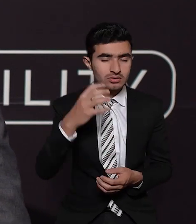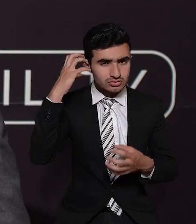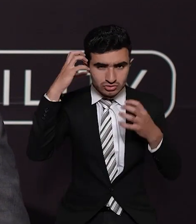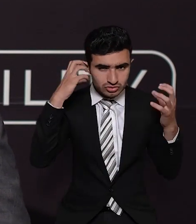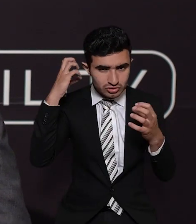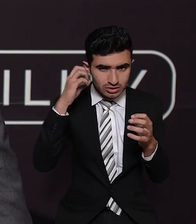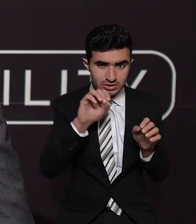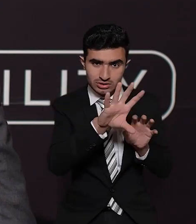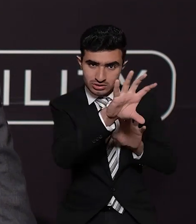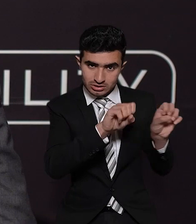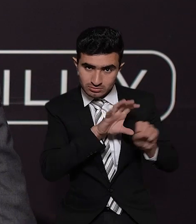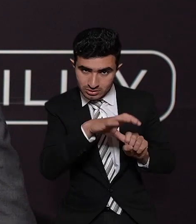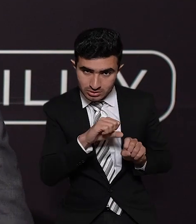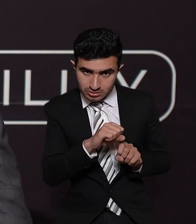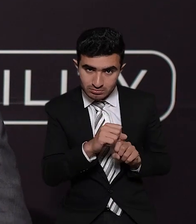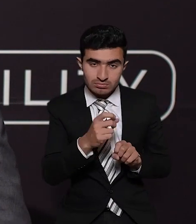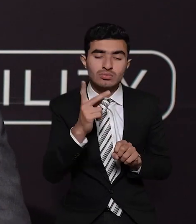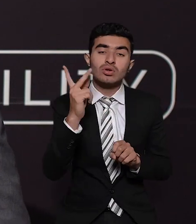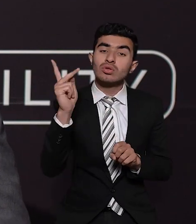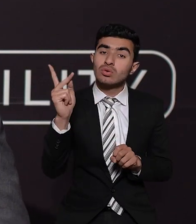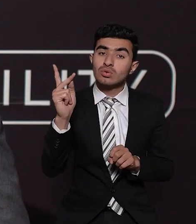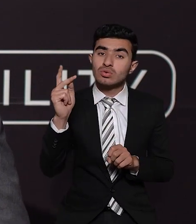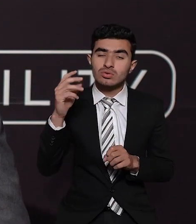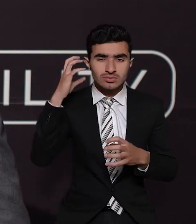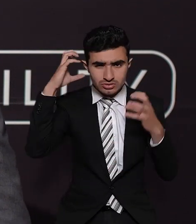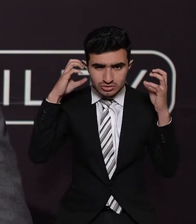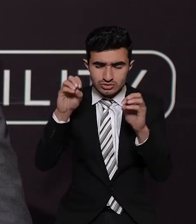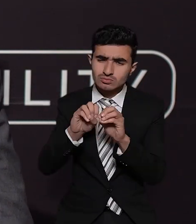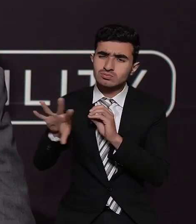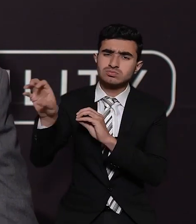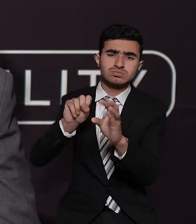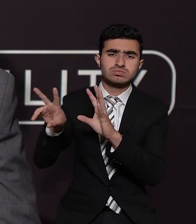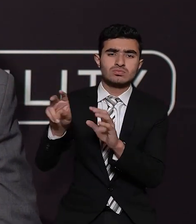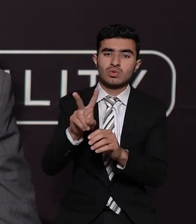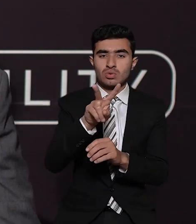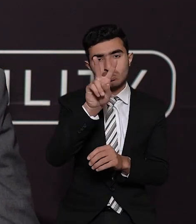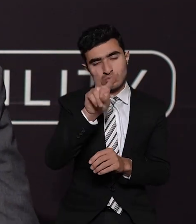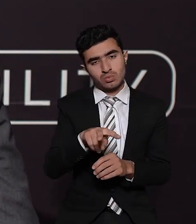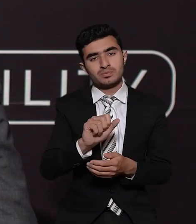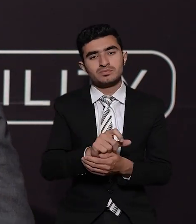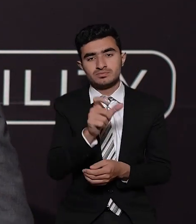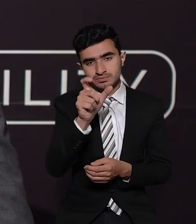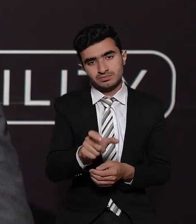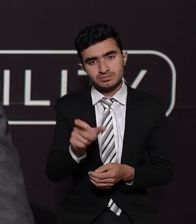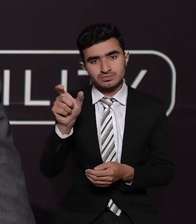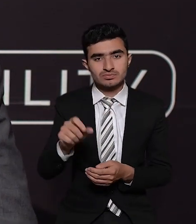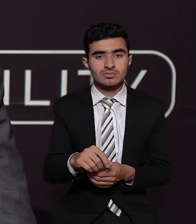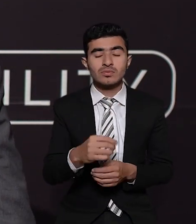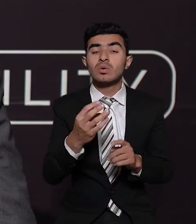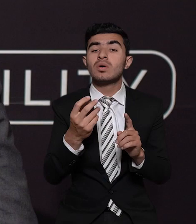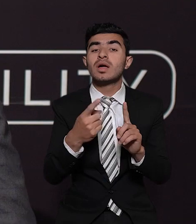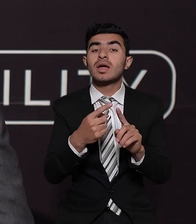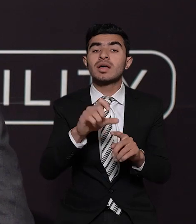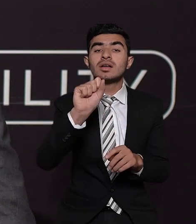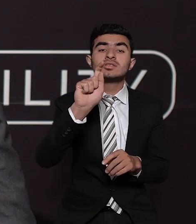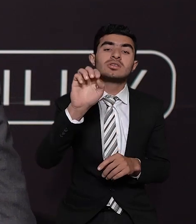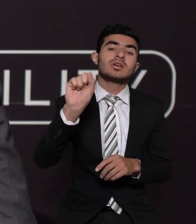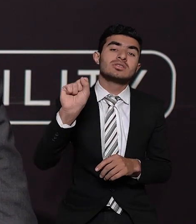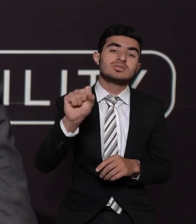پرون پرسنالٹی اور دوسرے کو سٹریس ریزسٹنٹ پرسنالٹی. اب سٹریس پرون پرسنالٹی وہ